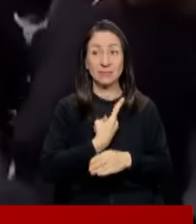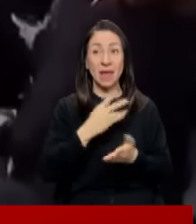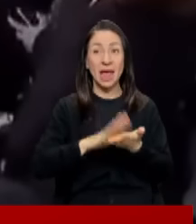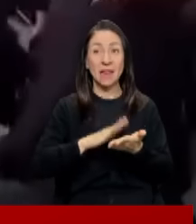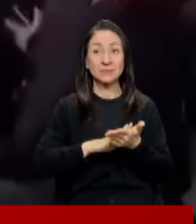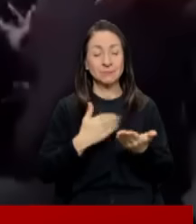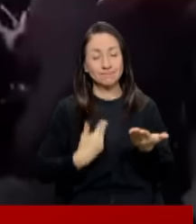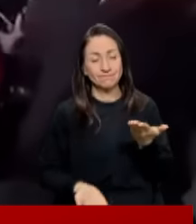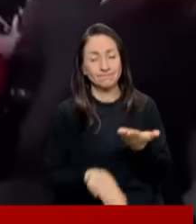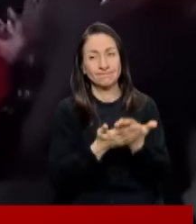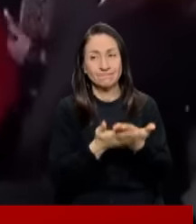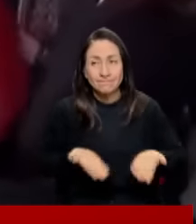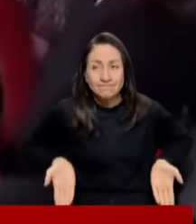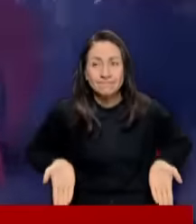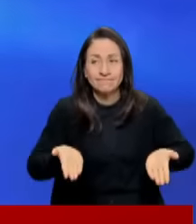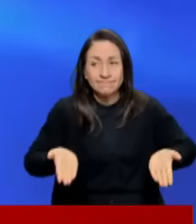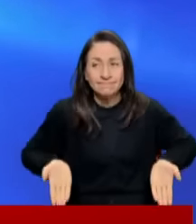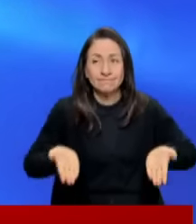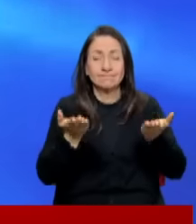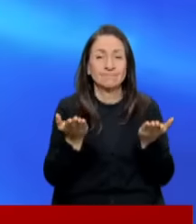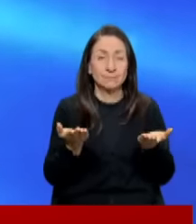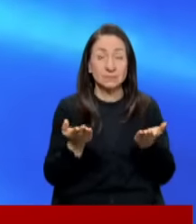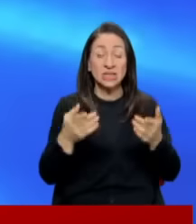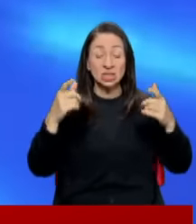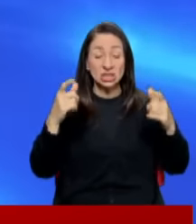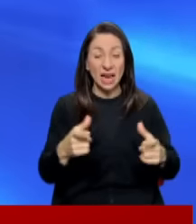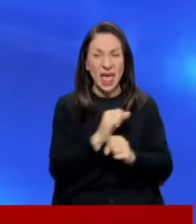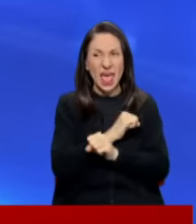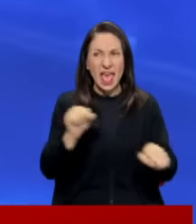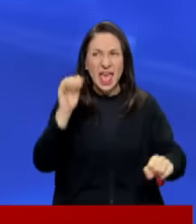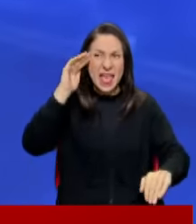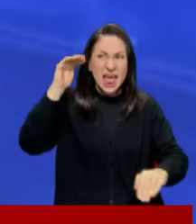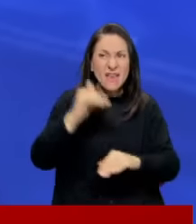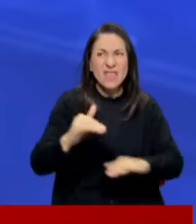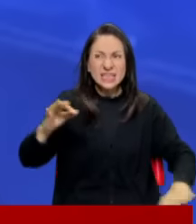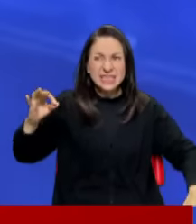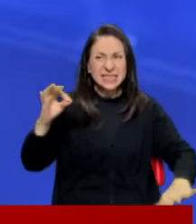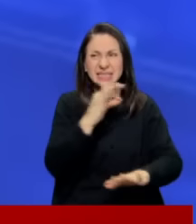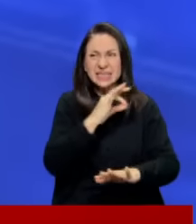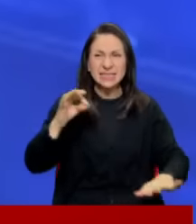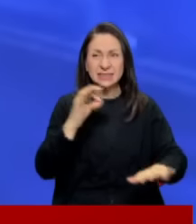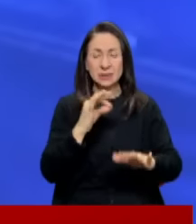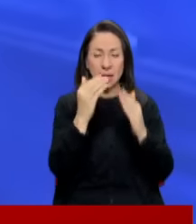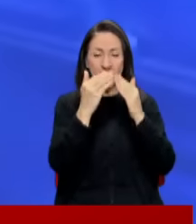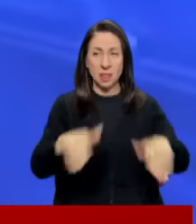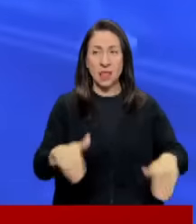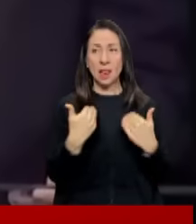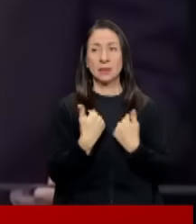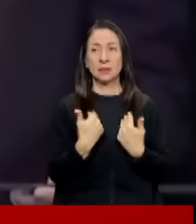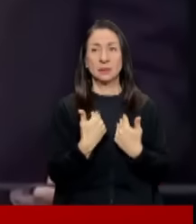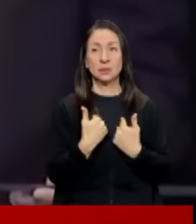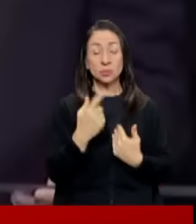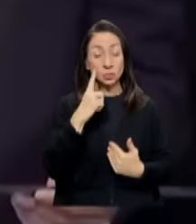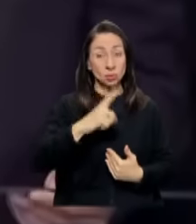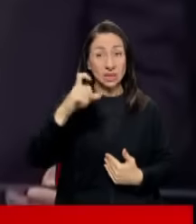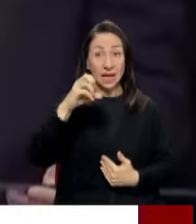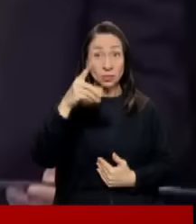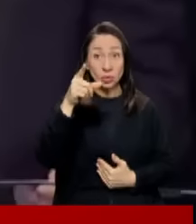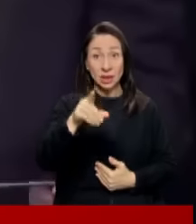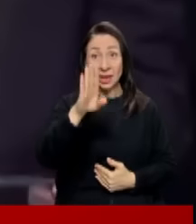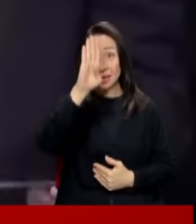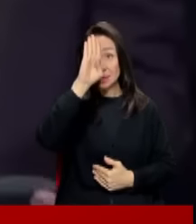elimizi taşın altına koymamızdır. Şehrin iflas bayrağını çekmesinin önüne geçtik. Cumhurbaşkanı